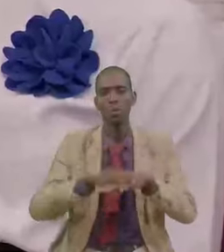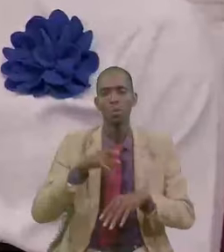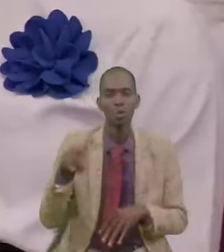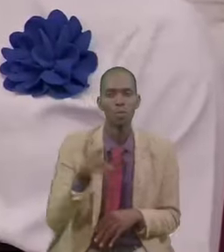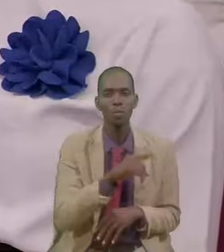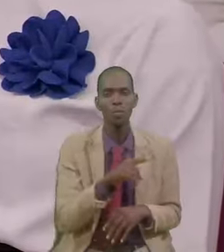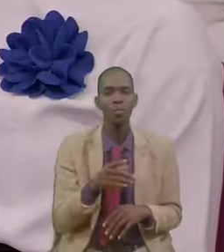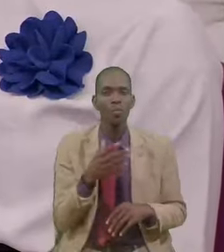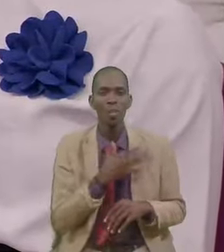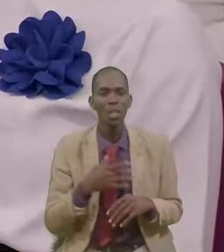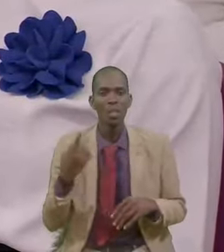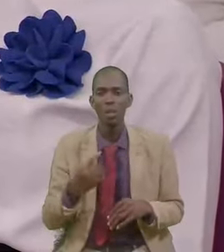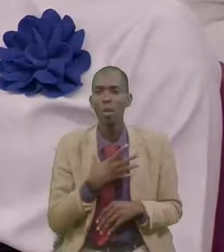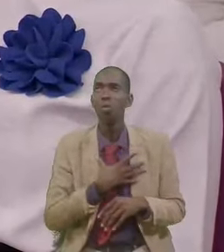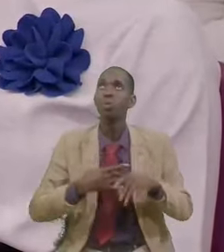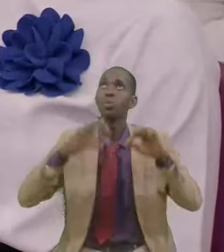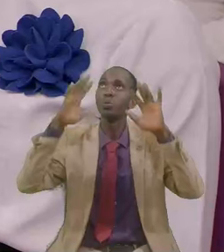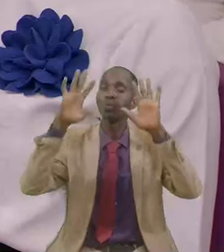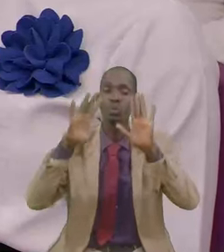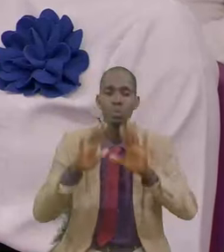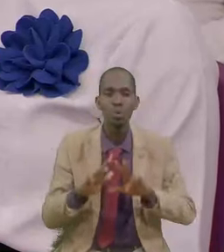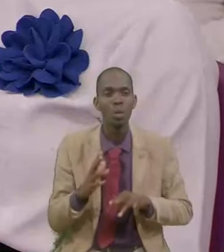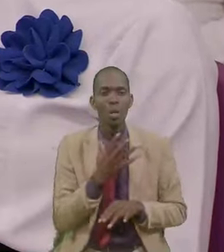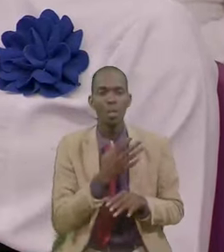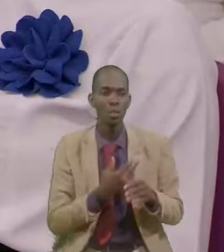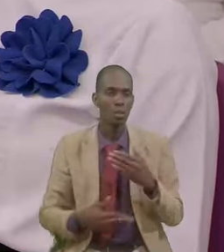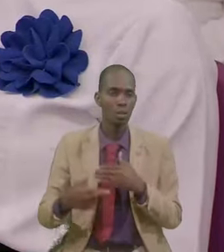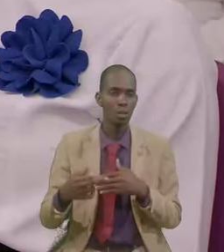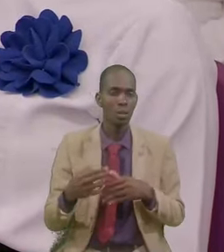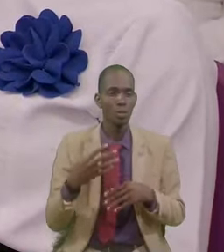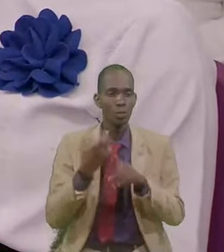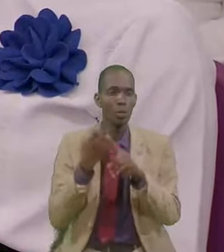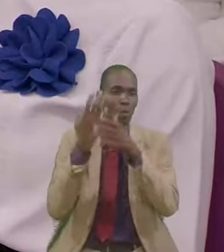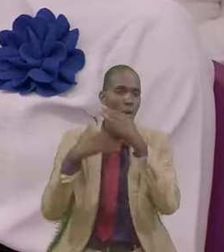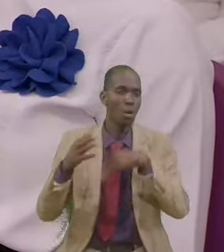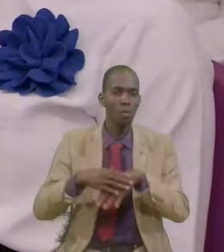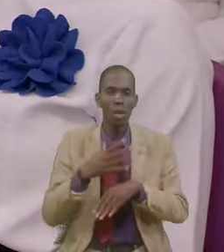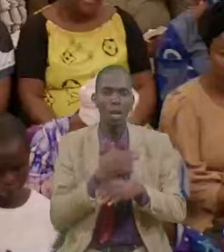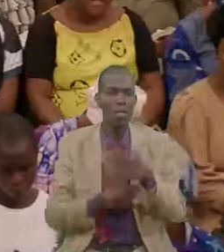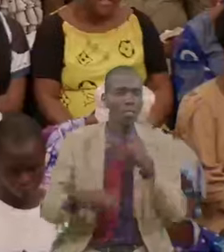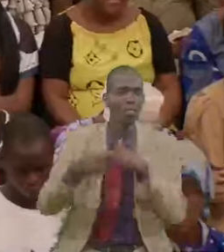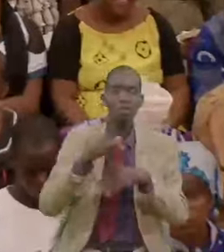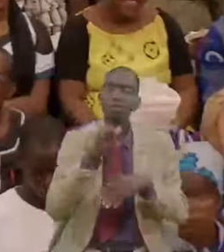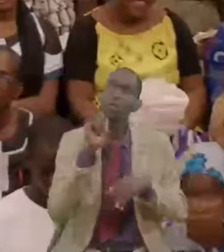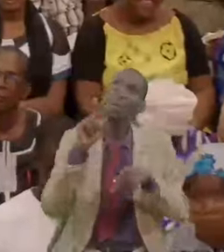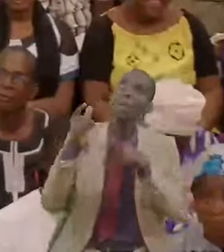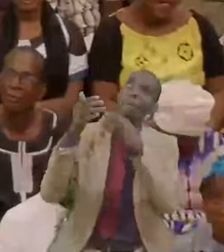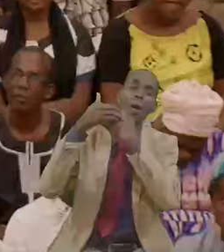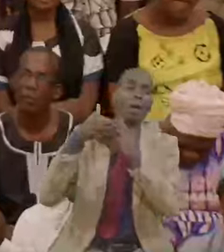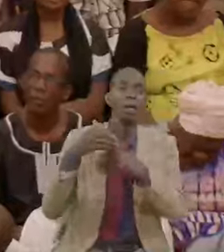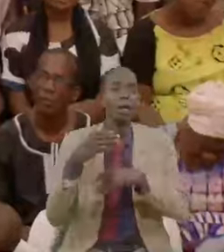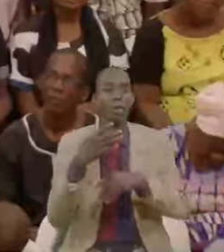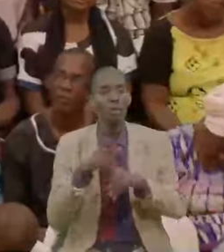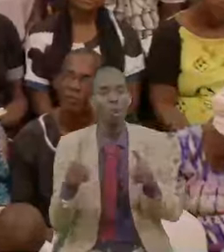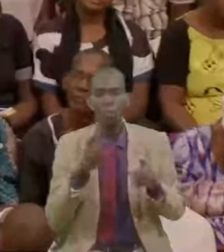pensées. Comme la pluie et la neige descendent des cieux sur vous, et n'y retournent pas sans avoir arrosé, fécondé la terre